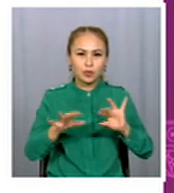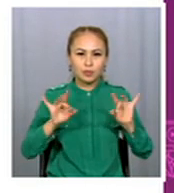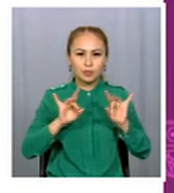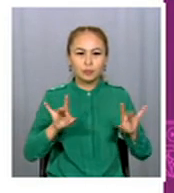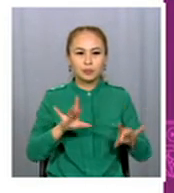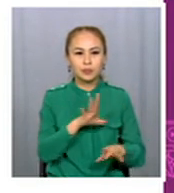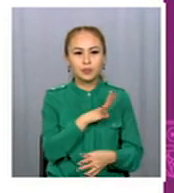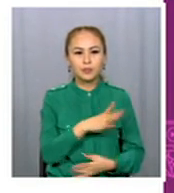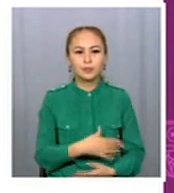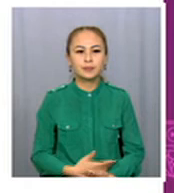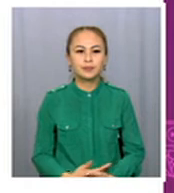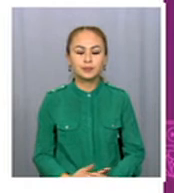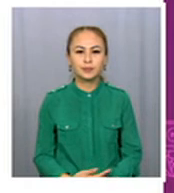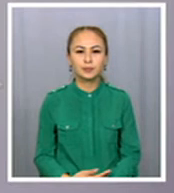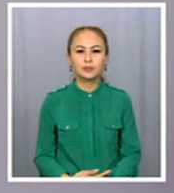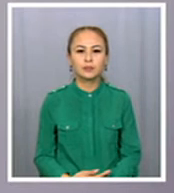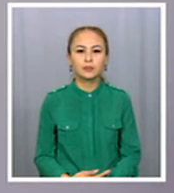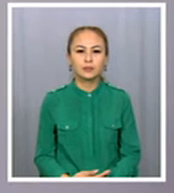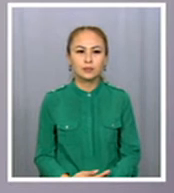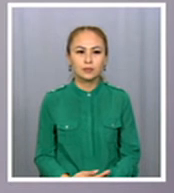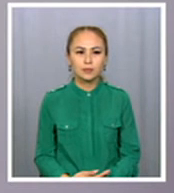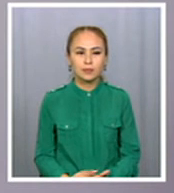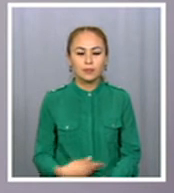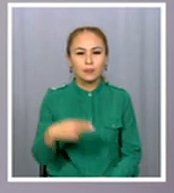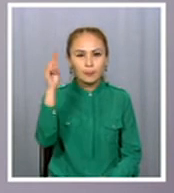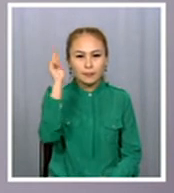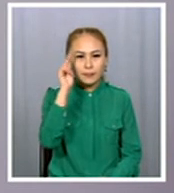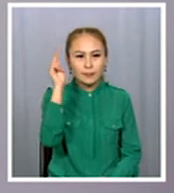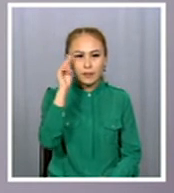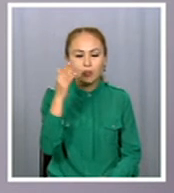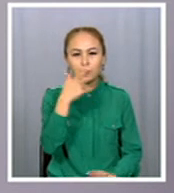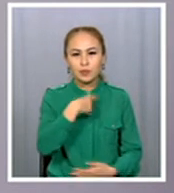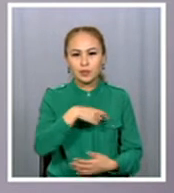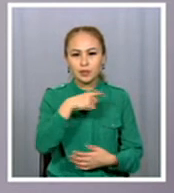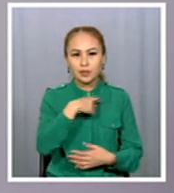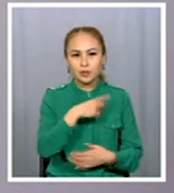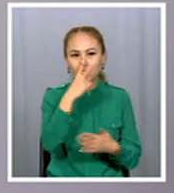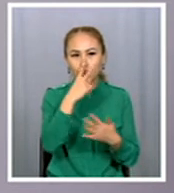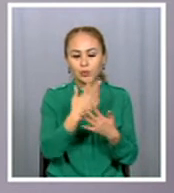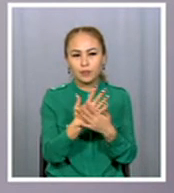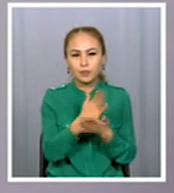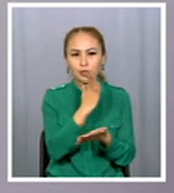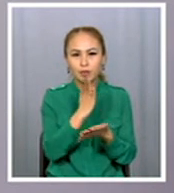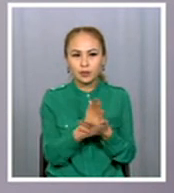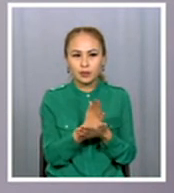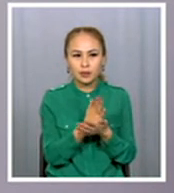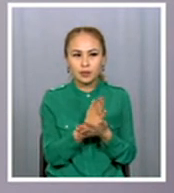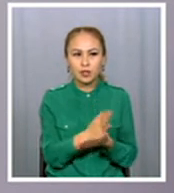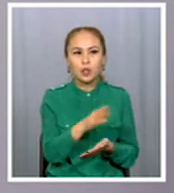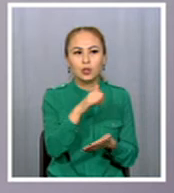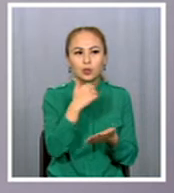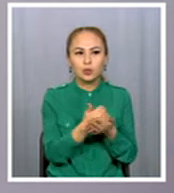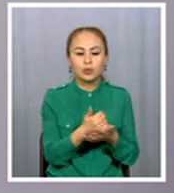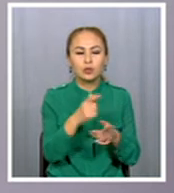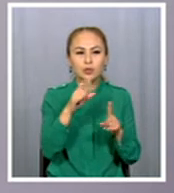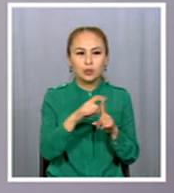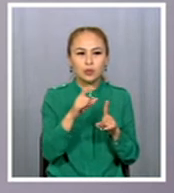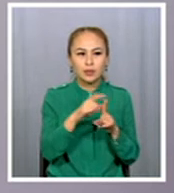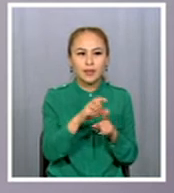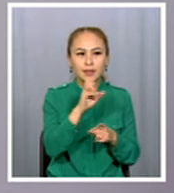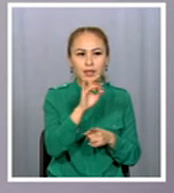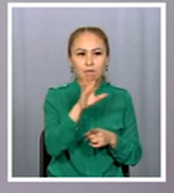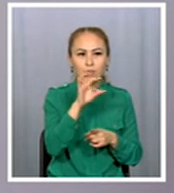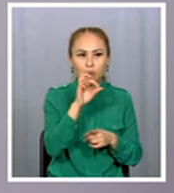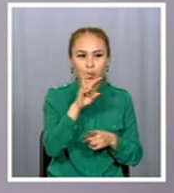болатынын түсіндіріп жатты. Оқушылар, өздеріңіз көріп тұрғандарыңыздай, төл сөзде